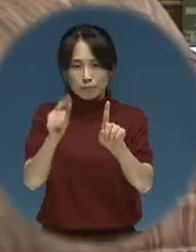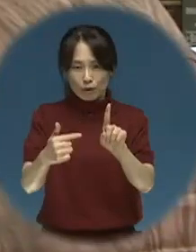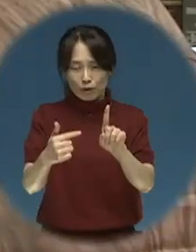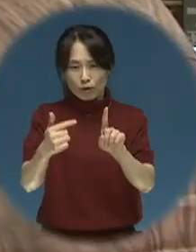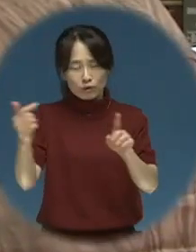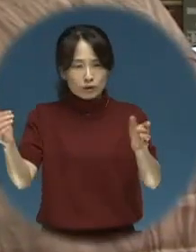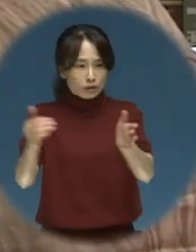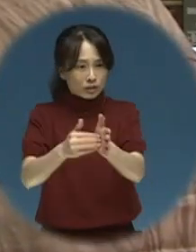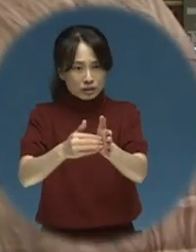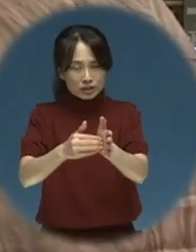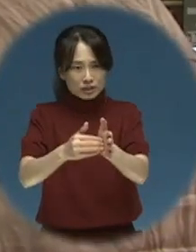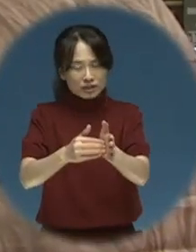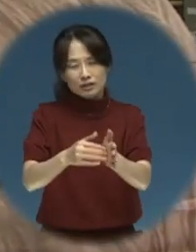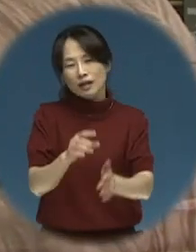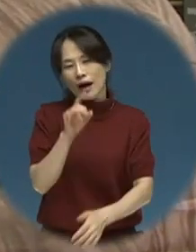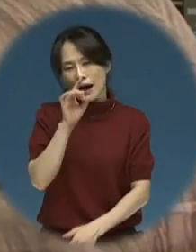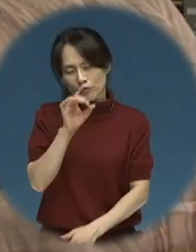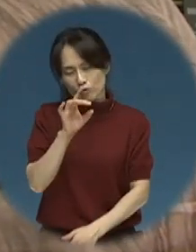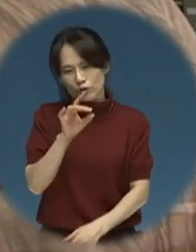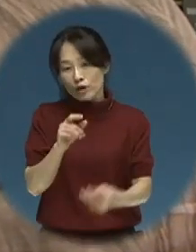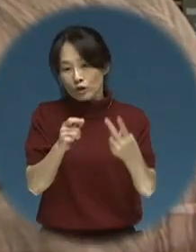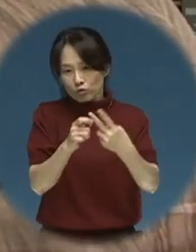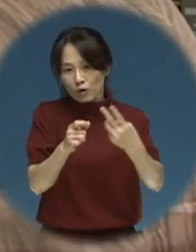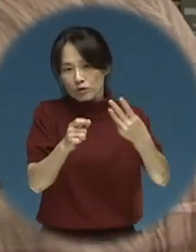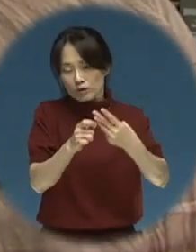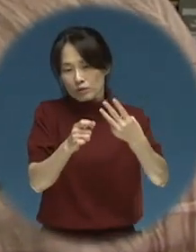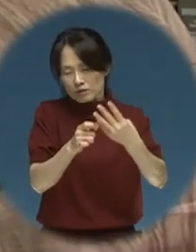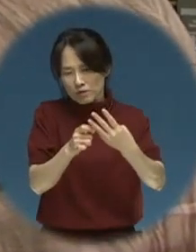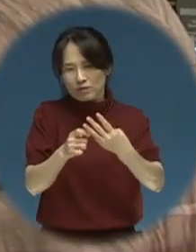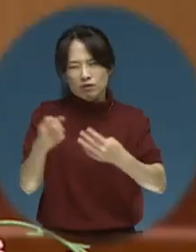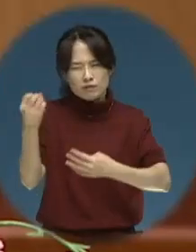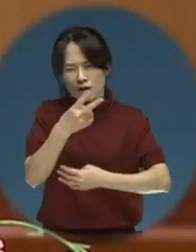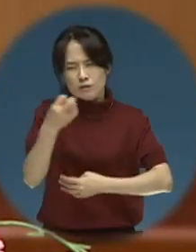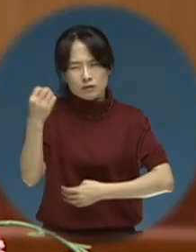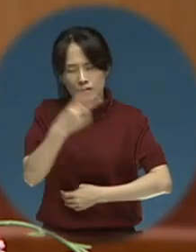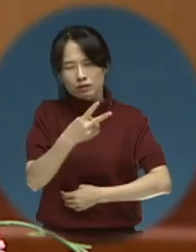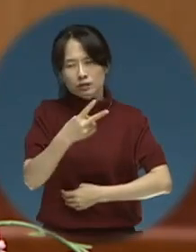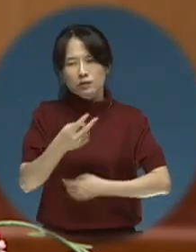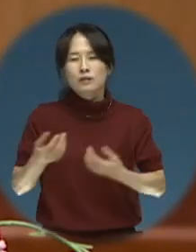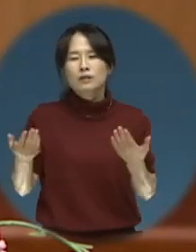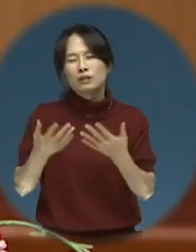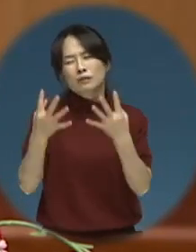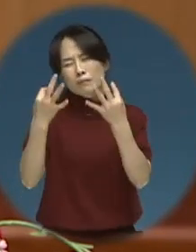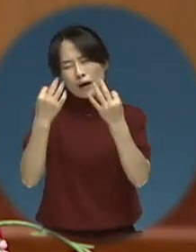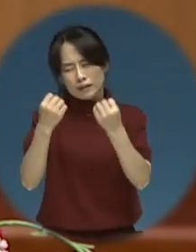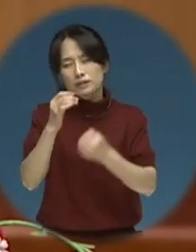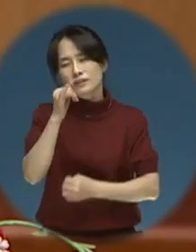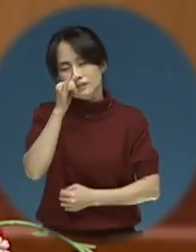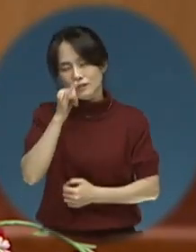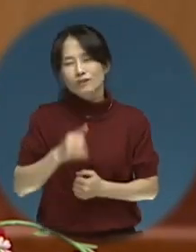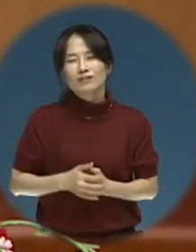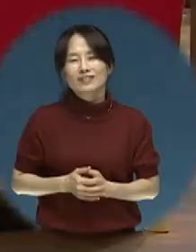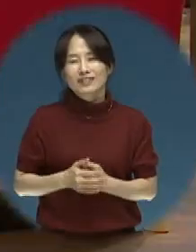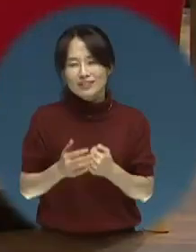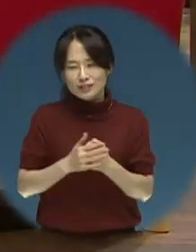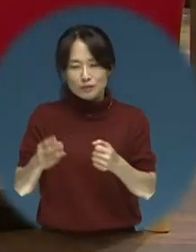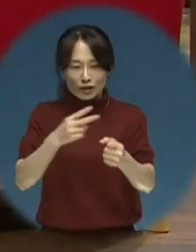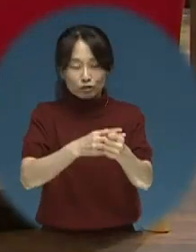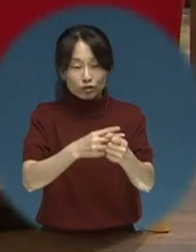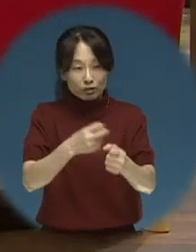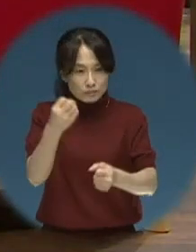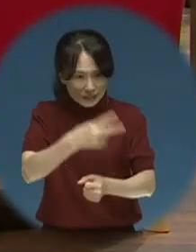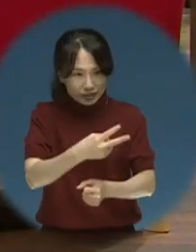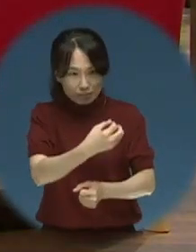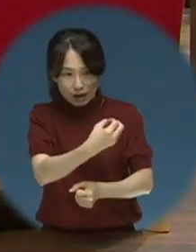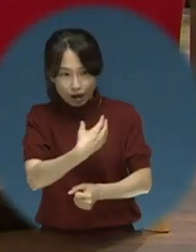되는 일들이 한 너무 많았어요. 그렇죠. 네. 네. 그때마다 다시라는 말을 많이 떠올렸죠. 뭐